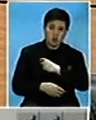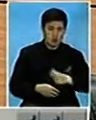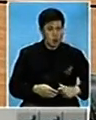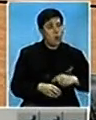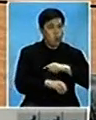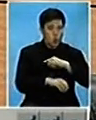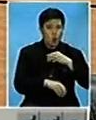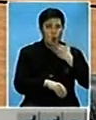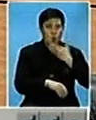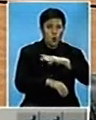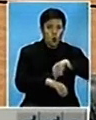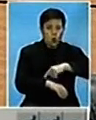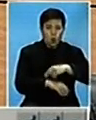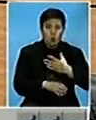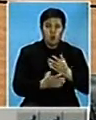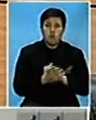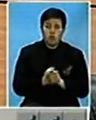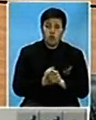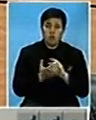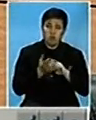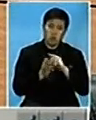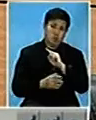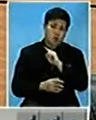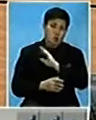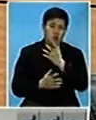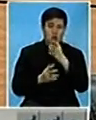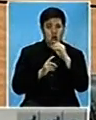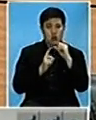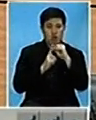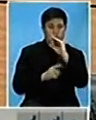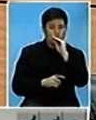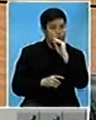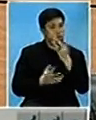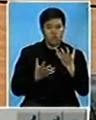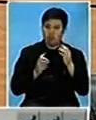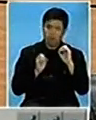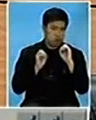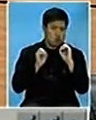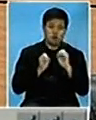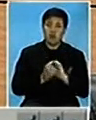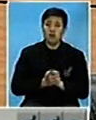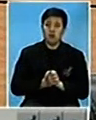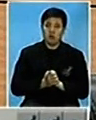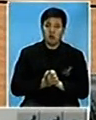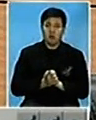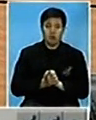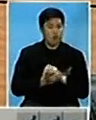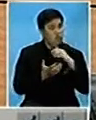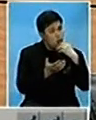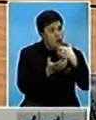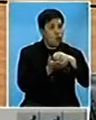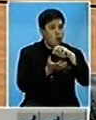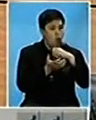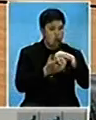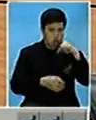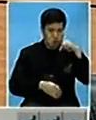าแล้วไม่รับผิดชอบในคำพูดของตัวเองแม้แต่สักครั้งเดียวการที่มาเอ่ยอ้างในนี้นะ